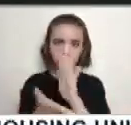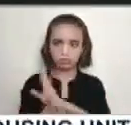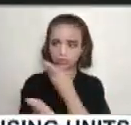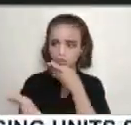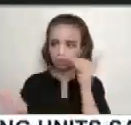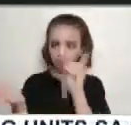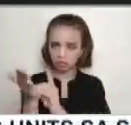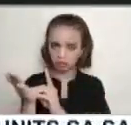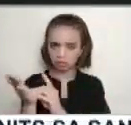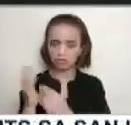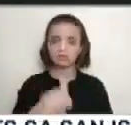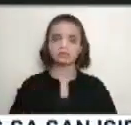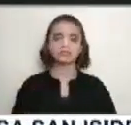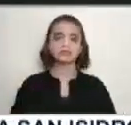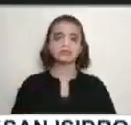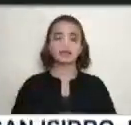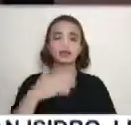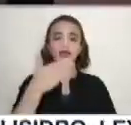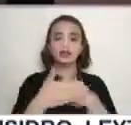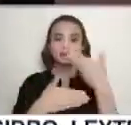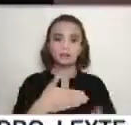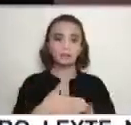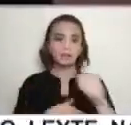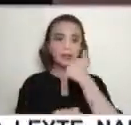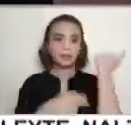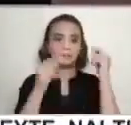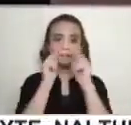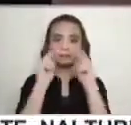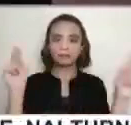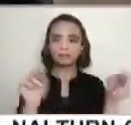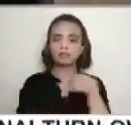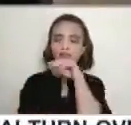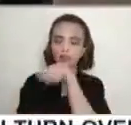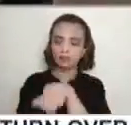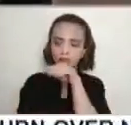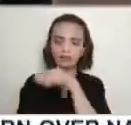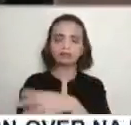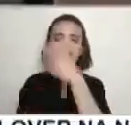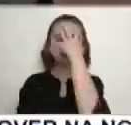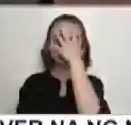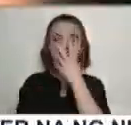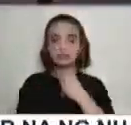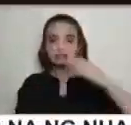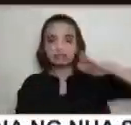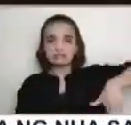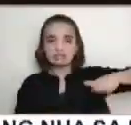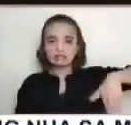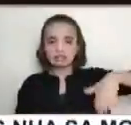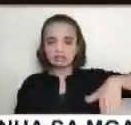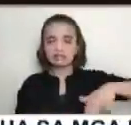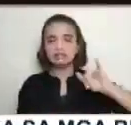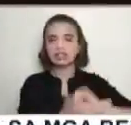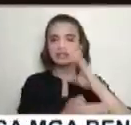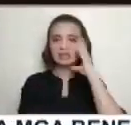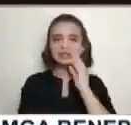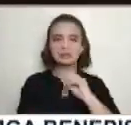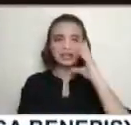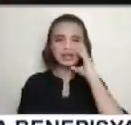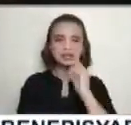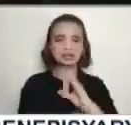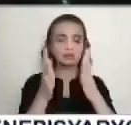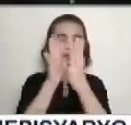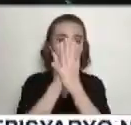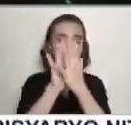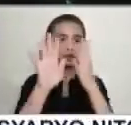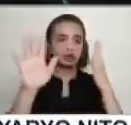umaga nagpapasok sa mall ang mga gwardya. Ang mga naabutan ng cut-off, hindi na naitago ang pagkadismaya at nagdesisyon na umuwi na